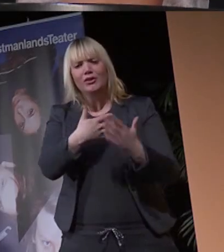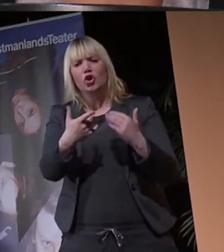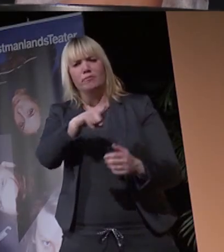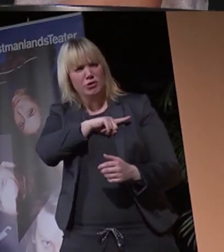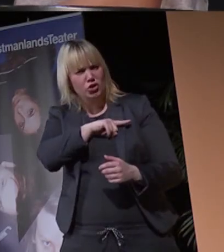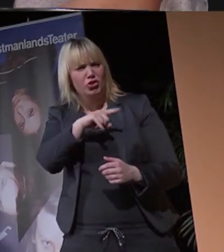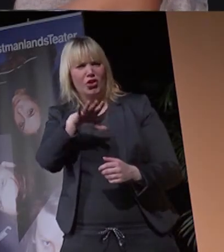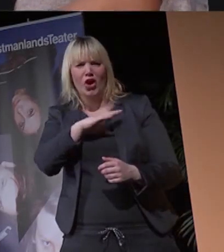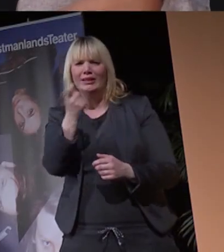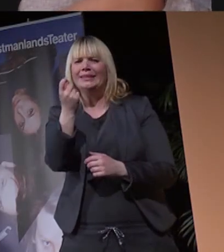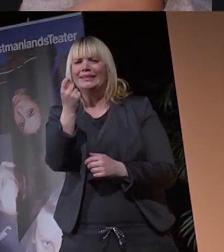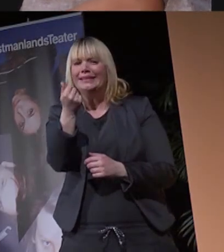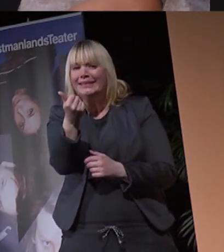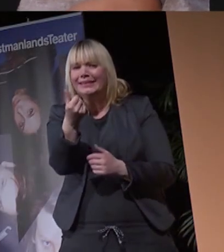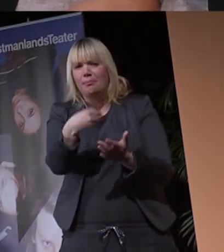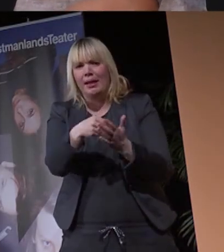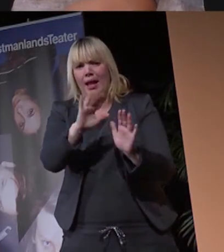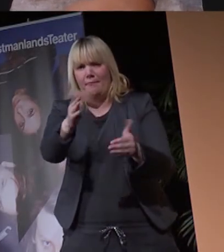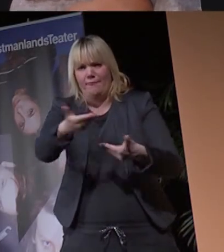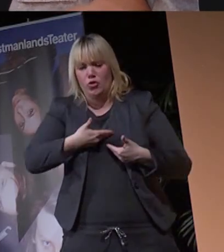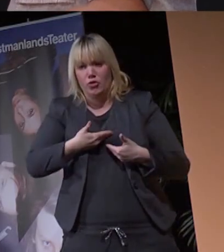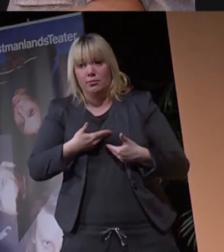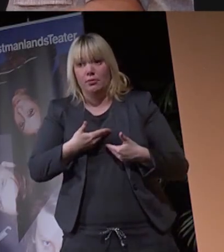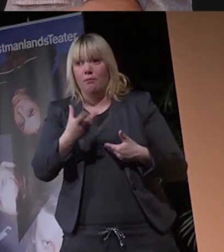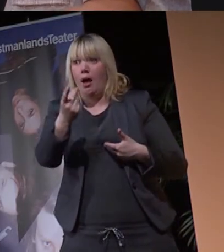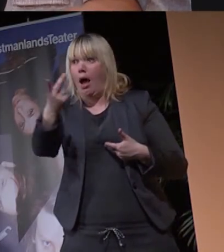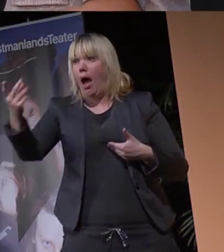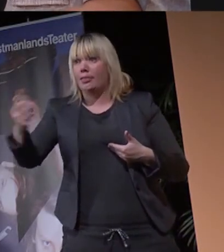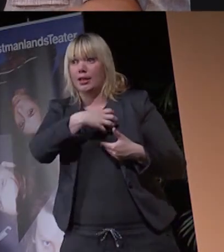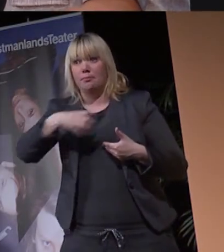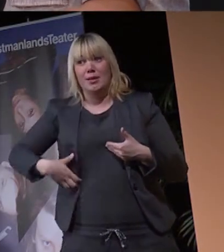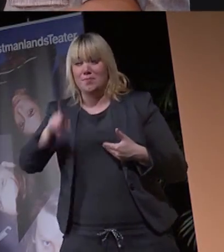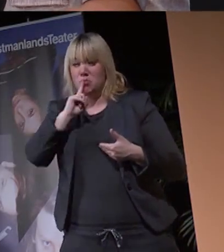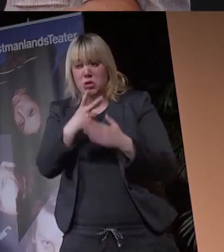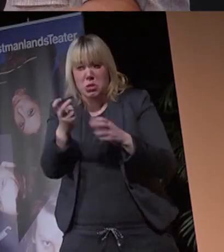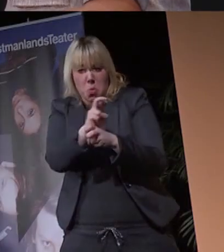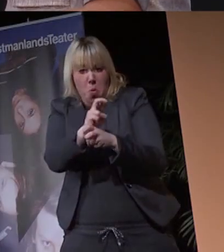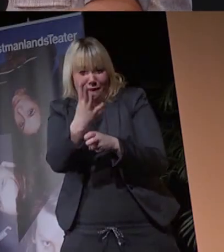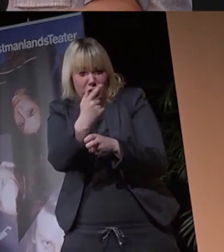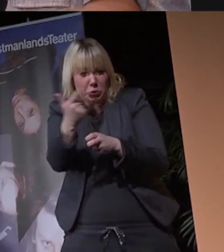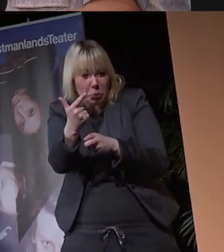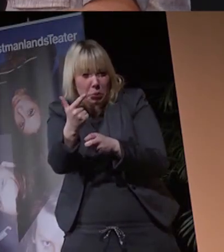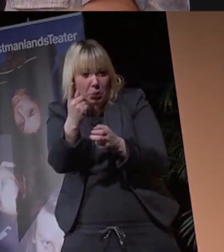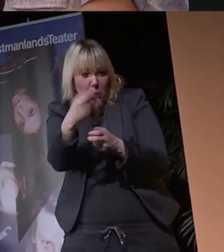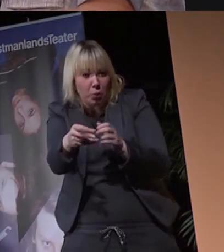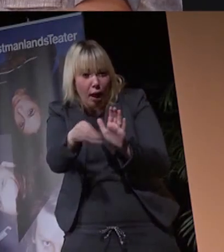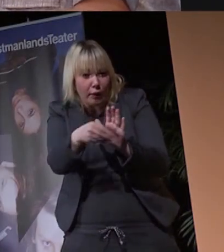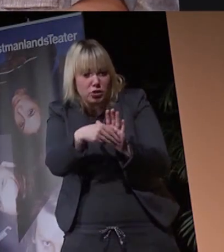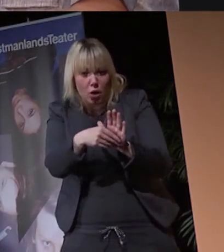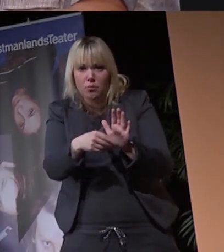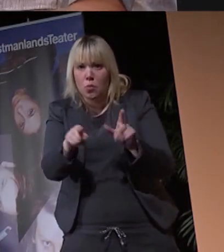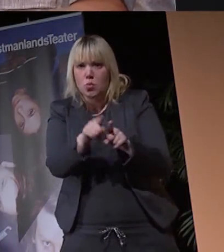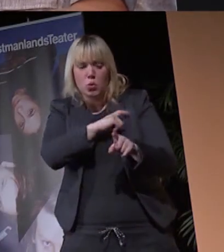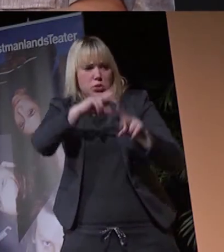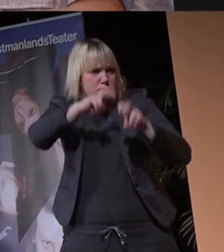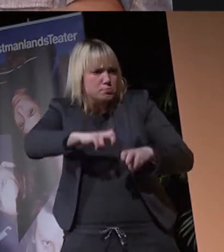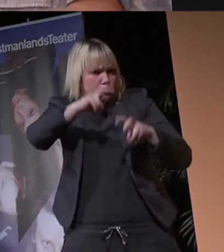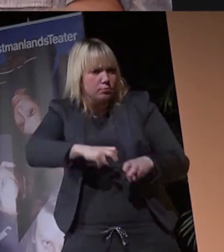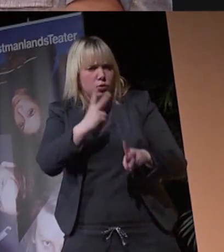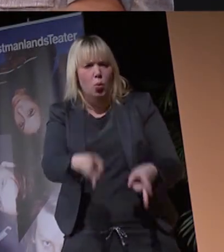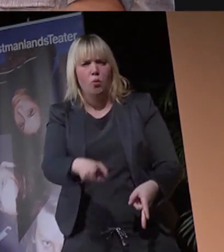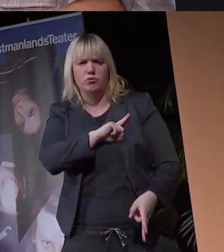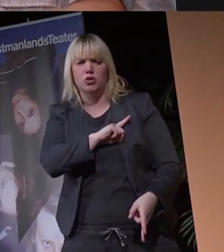jättebra. Nu pratar jag faktiskt inte om kulturdepartementet. För det är jättefint. Ja, att höra. Nu pratar jag om alla andra departement. Ja. Därför att